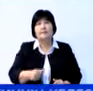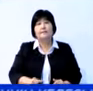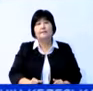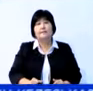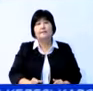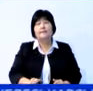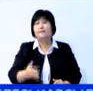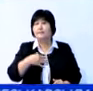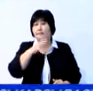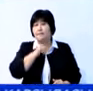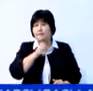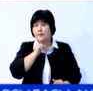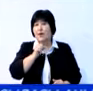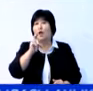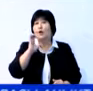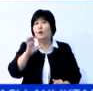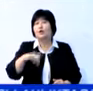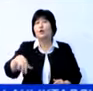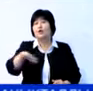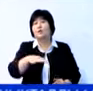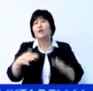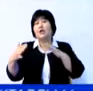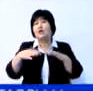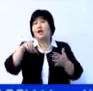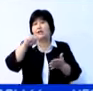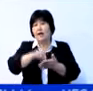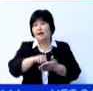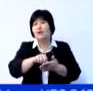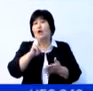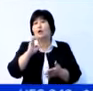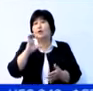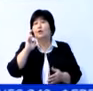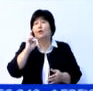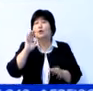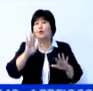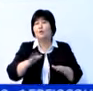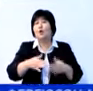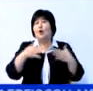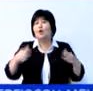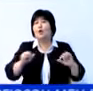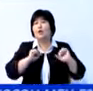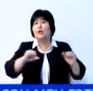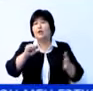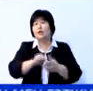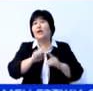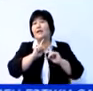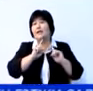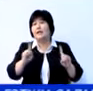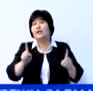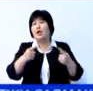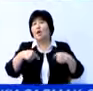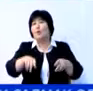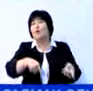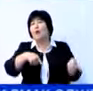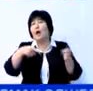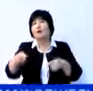жылы менің атам Курск түбіндегі шайқасқа қатысып, Курск түбінде үлкен ерлік көрсетіп, ерекше бөлімге